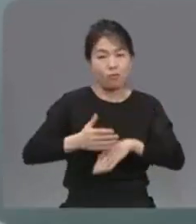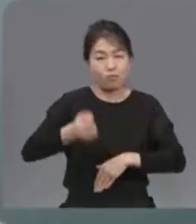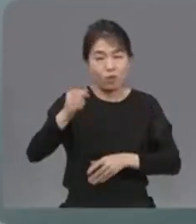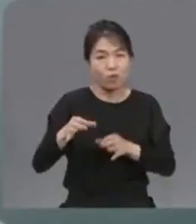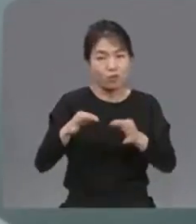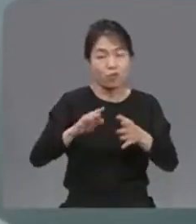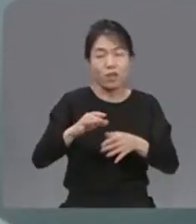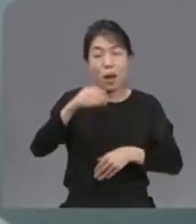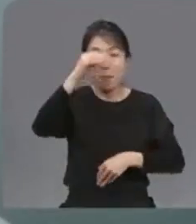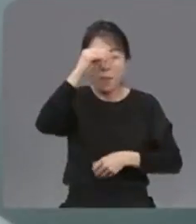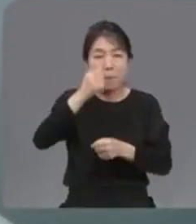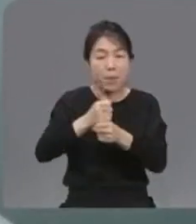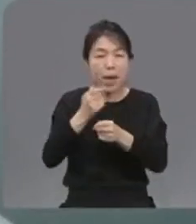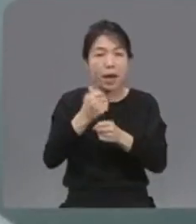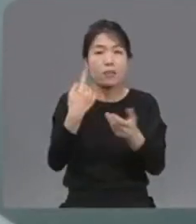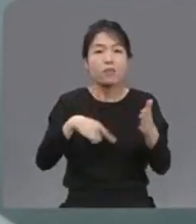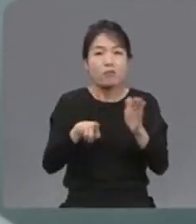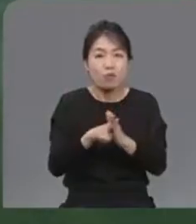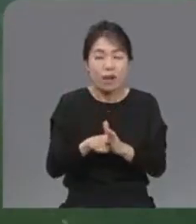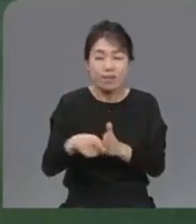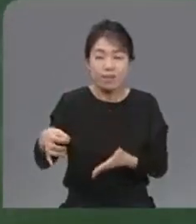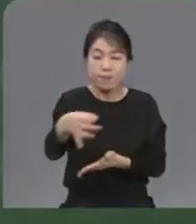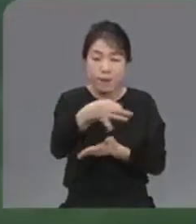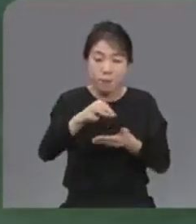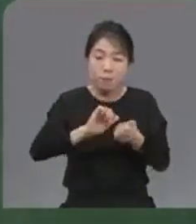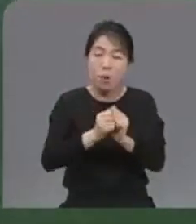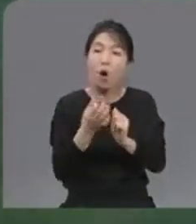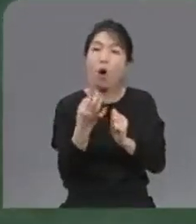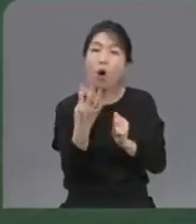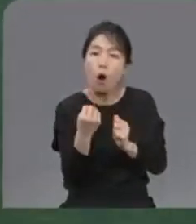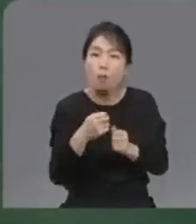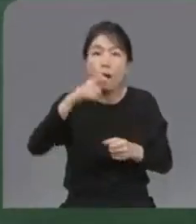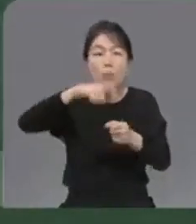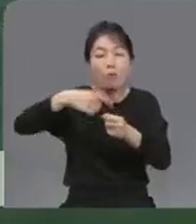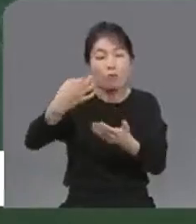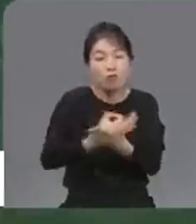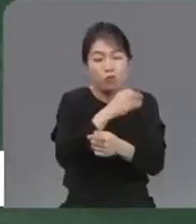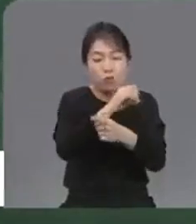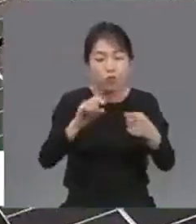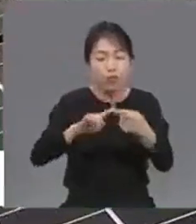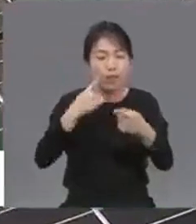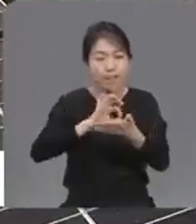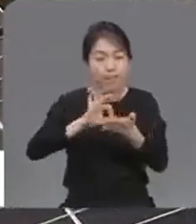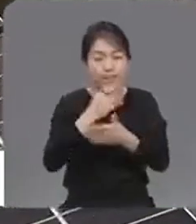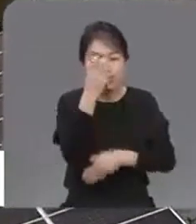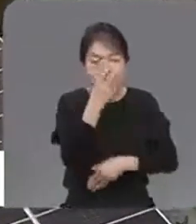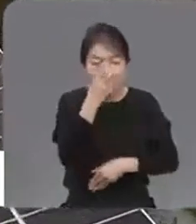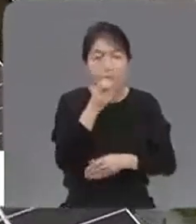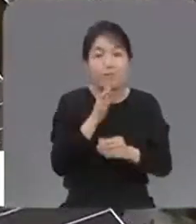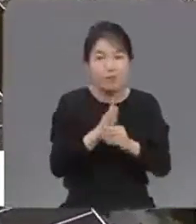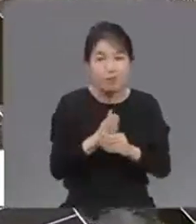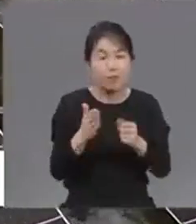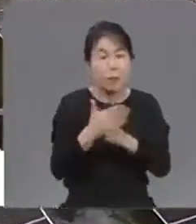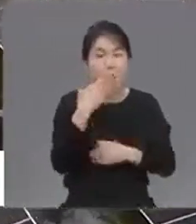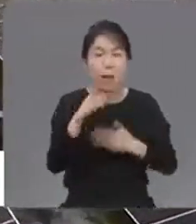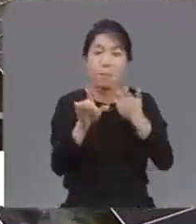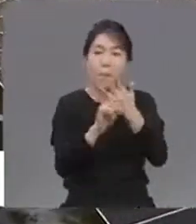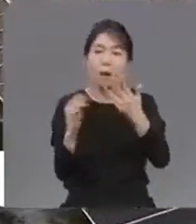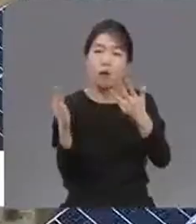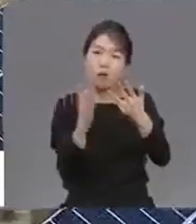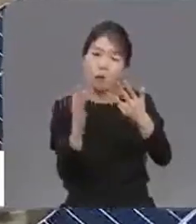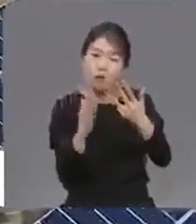모델을 개발하기 위해서 조성 가능한 펀드 규모와 목표 수익률 등에 대한 용역을 실시하고 있어 이르면 오는